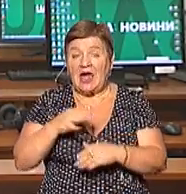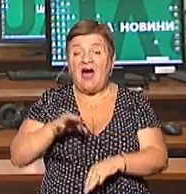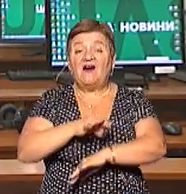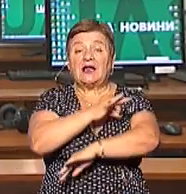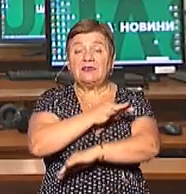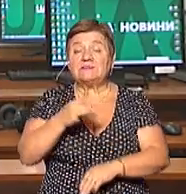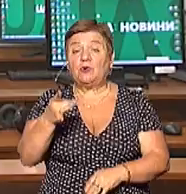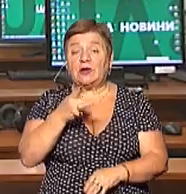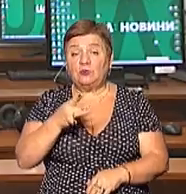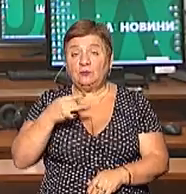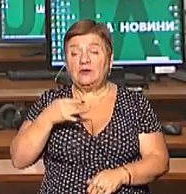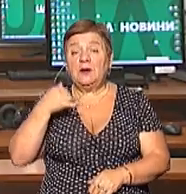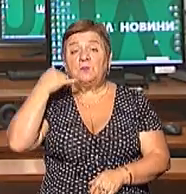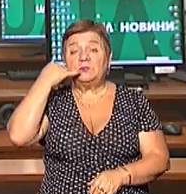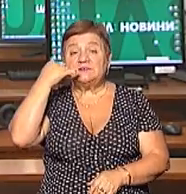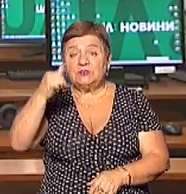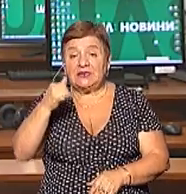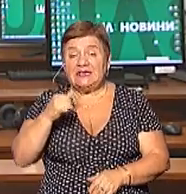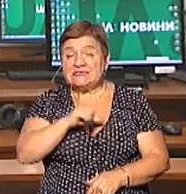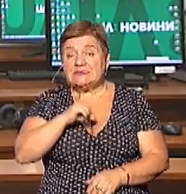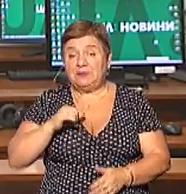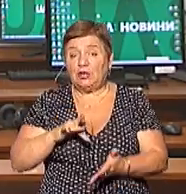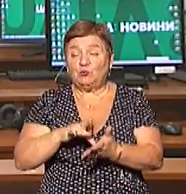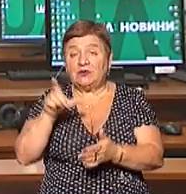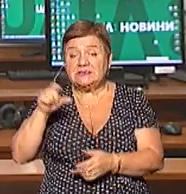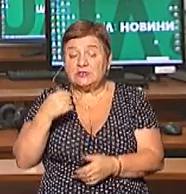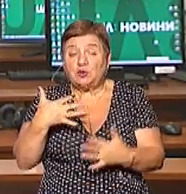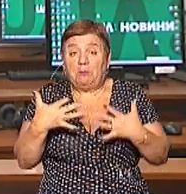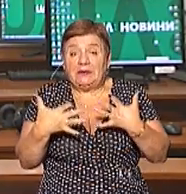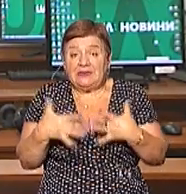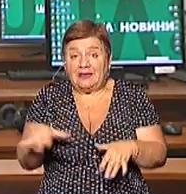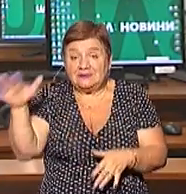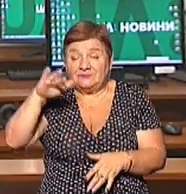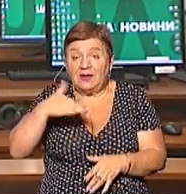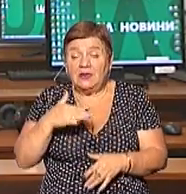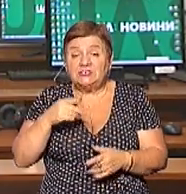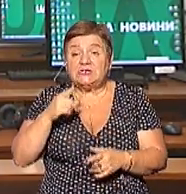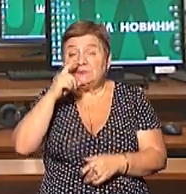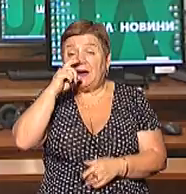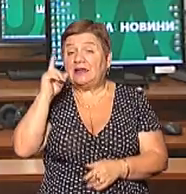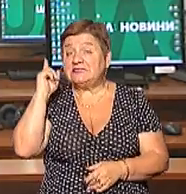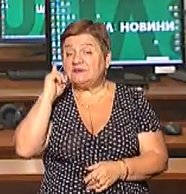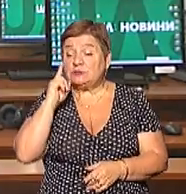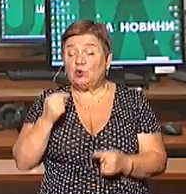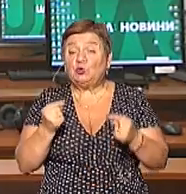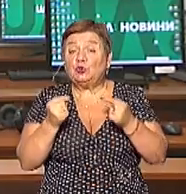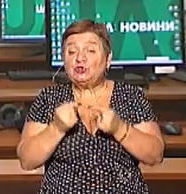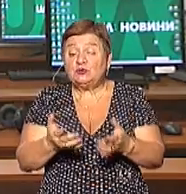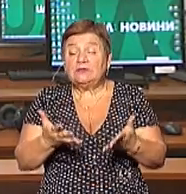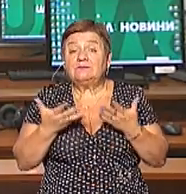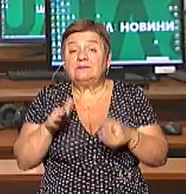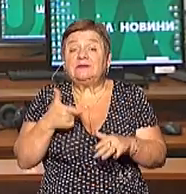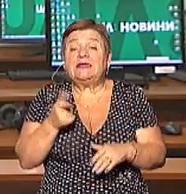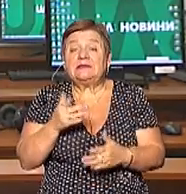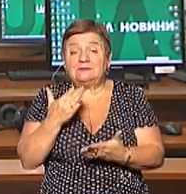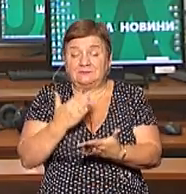району зателефонували самі туристки і повідомили, що заблукали. Через поганий мобільний зв'язок не можна було точно з'ясувати, в якому конкретному місці